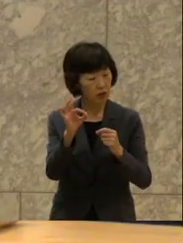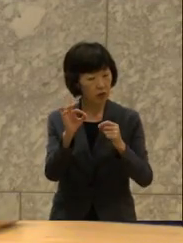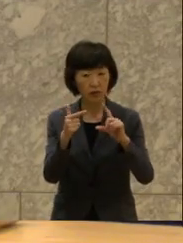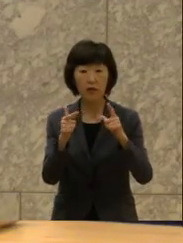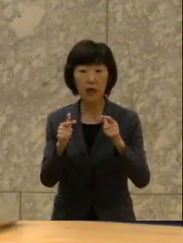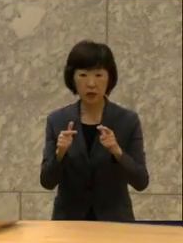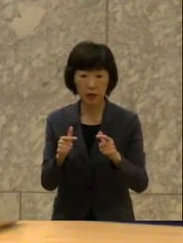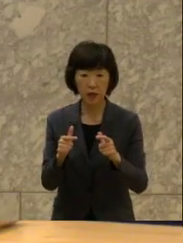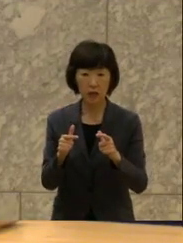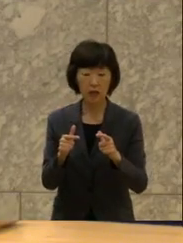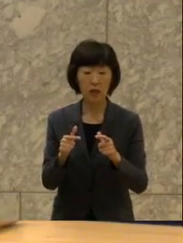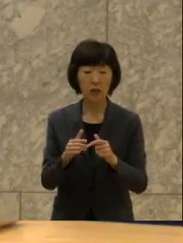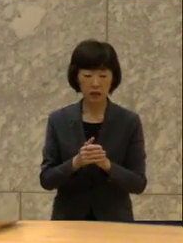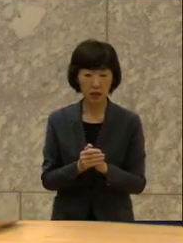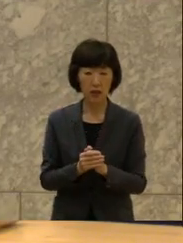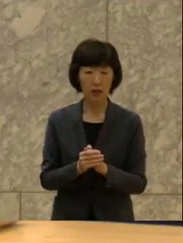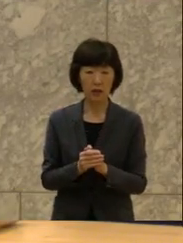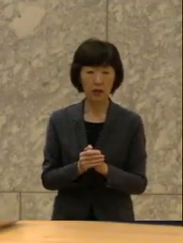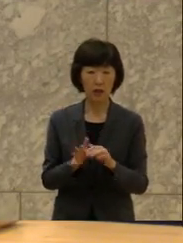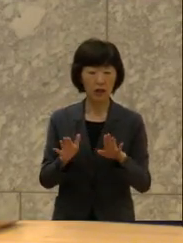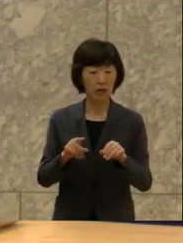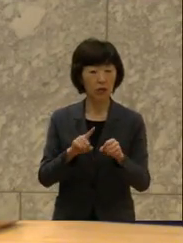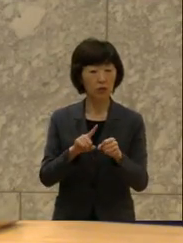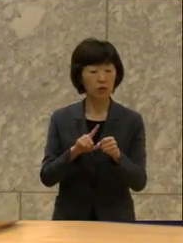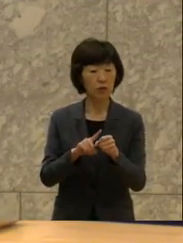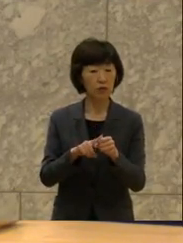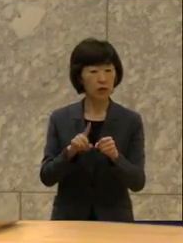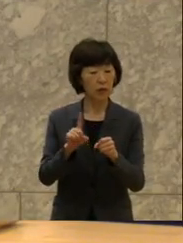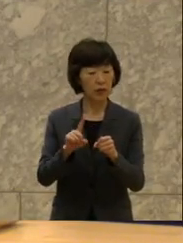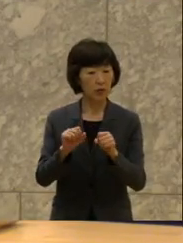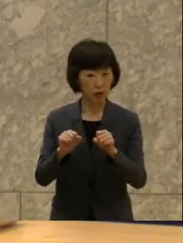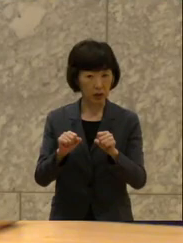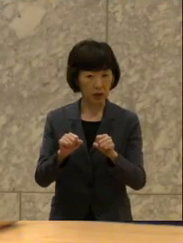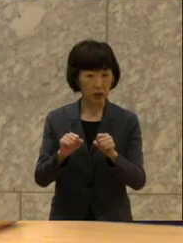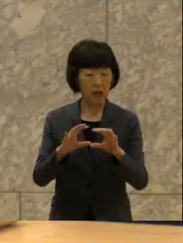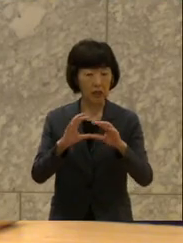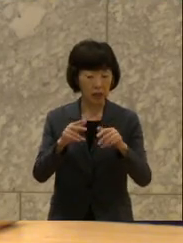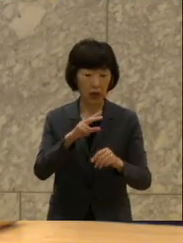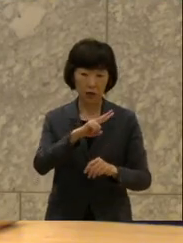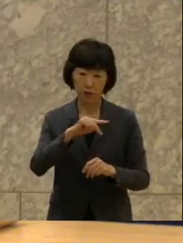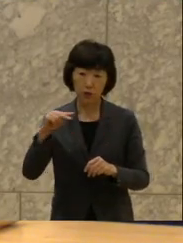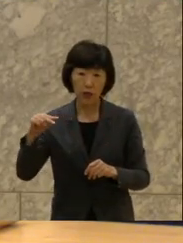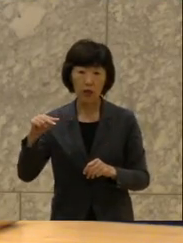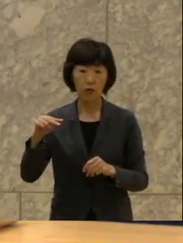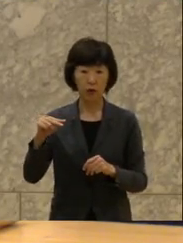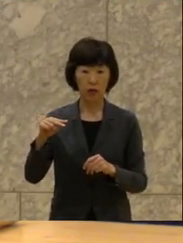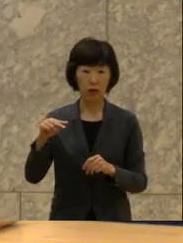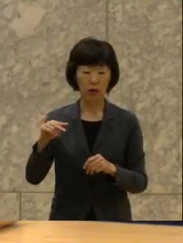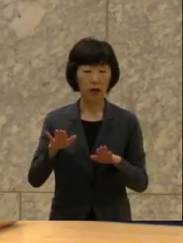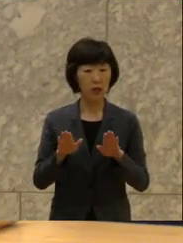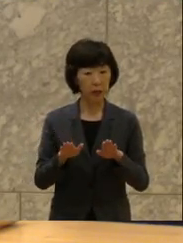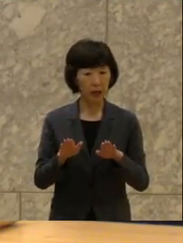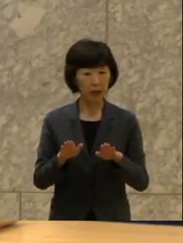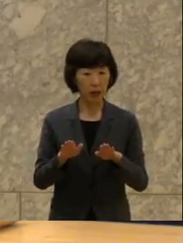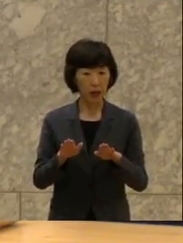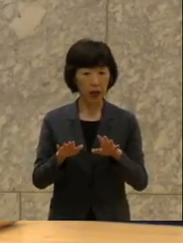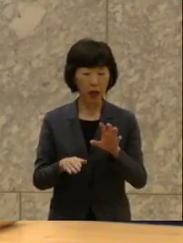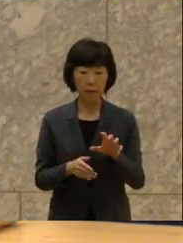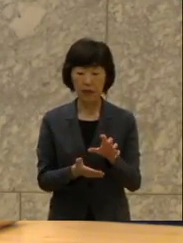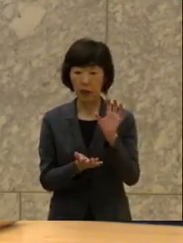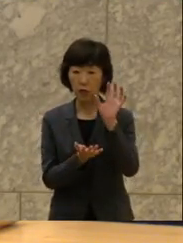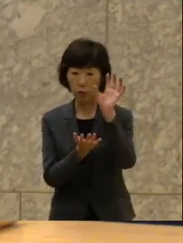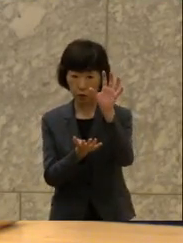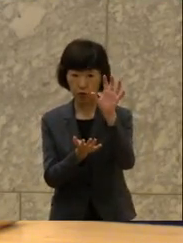こう今年は例えばWBCがあったりとか世界3があったり今まであったらバスケットボールですかね